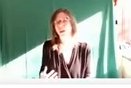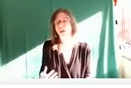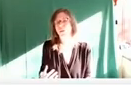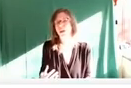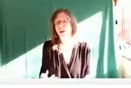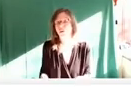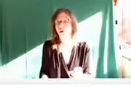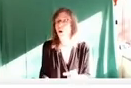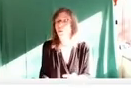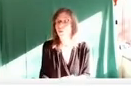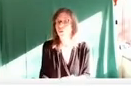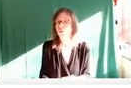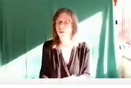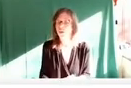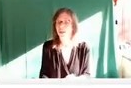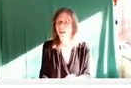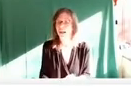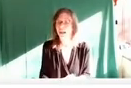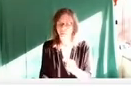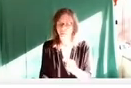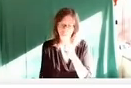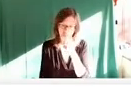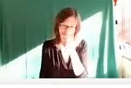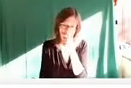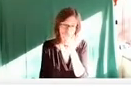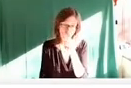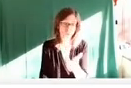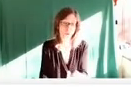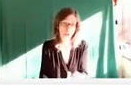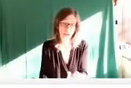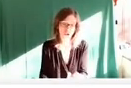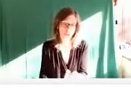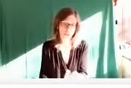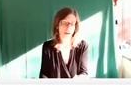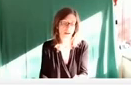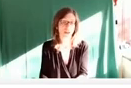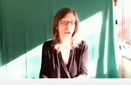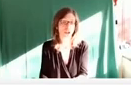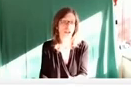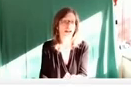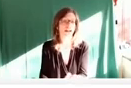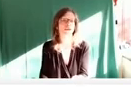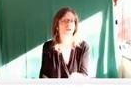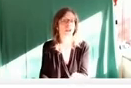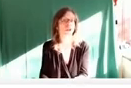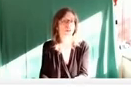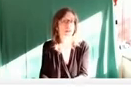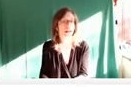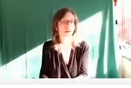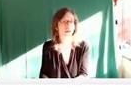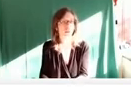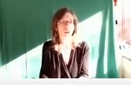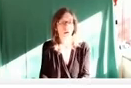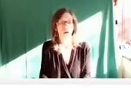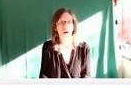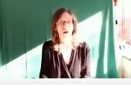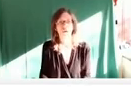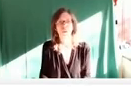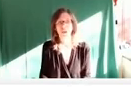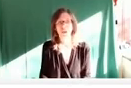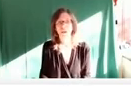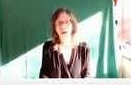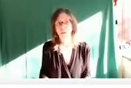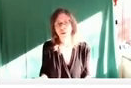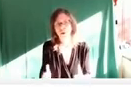ouvertes. Puis le problème aussi, c'est que vous pouvez partager, par exemple, des données, il y a la question de l'anonymisation.